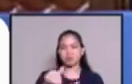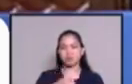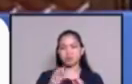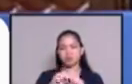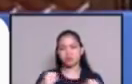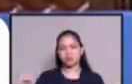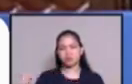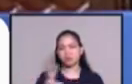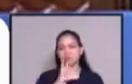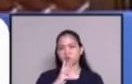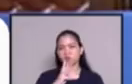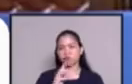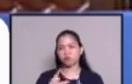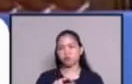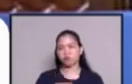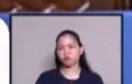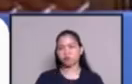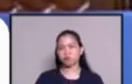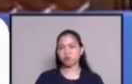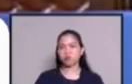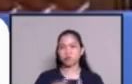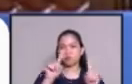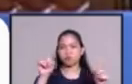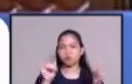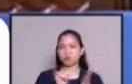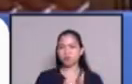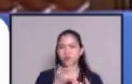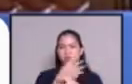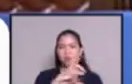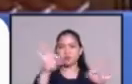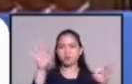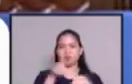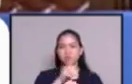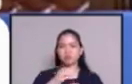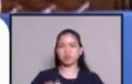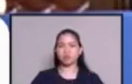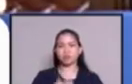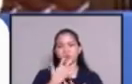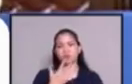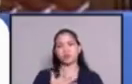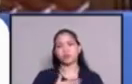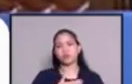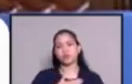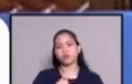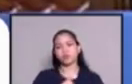sentence or word I say. But that is my freedom to express myself.